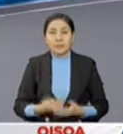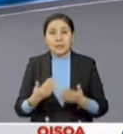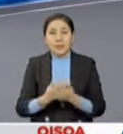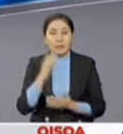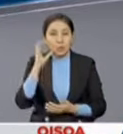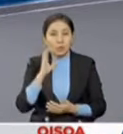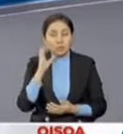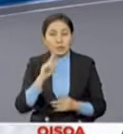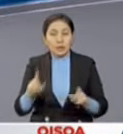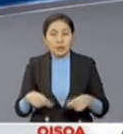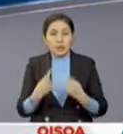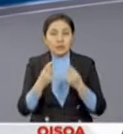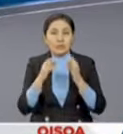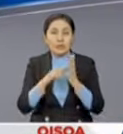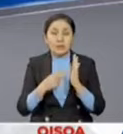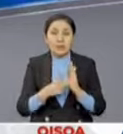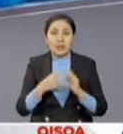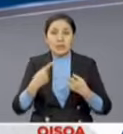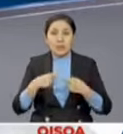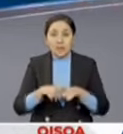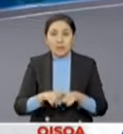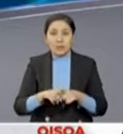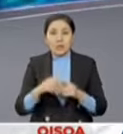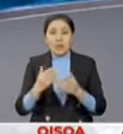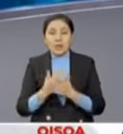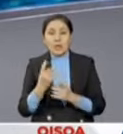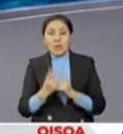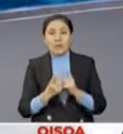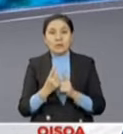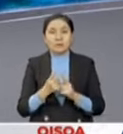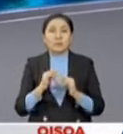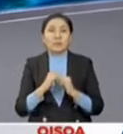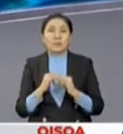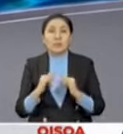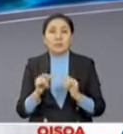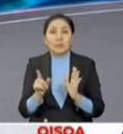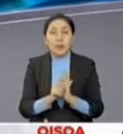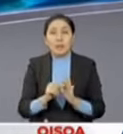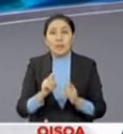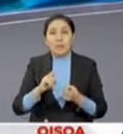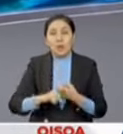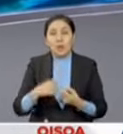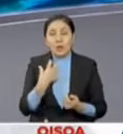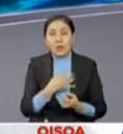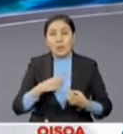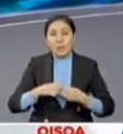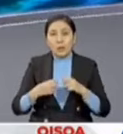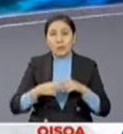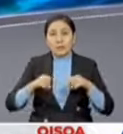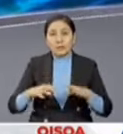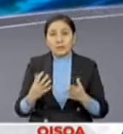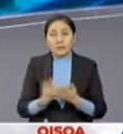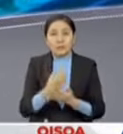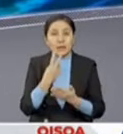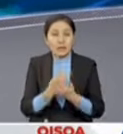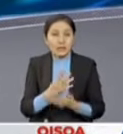Yangi O'zbekistonning taraqqiyot strategiyasi, texnologiyalar va innovatsiyalarning jadal rivojlanishi bilan bog'liq global muammolar yechimini